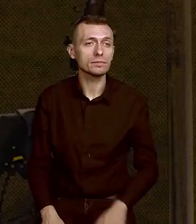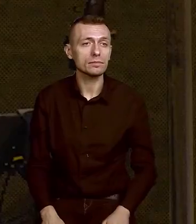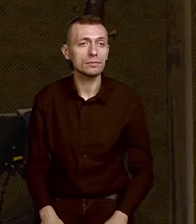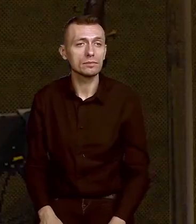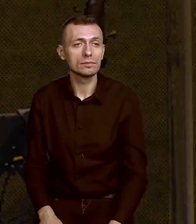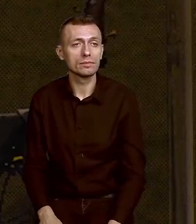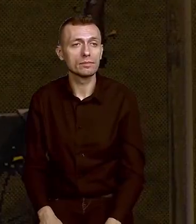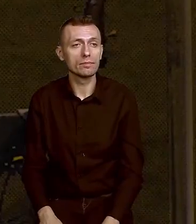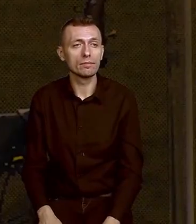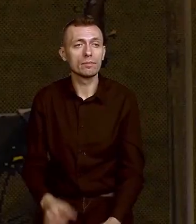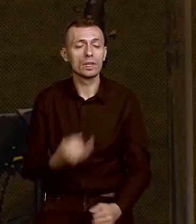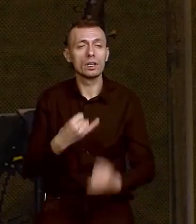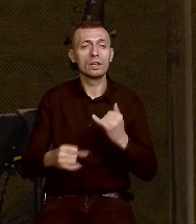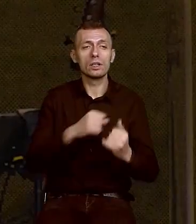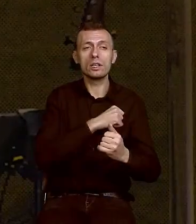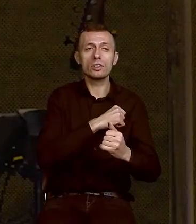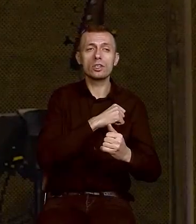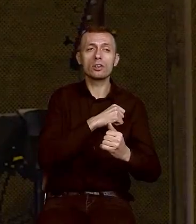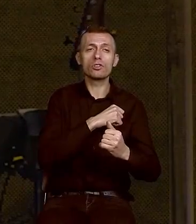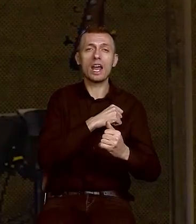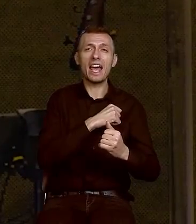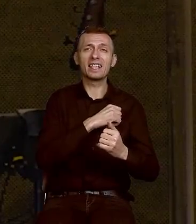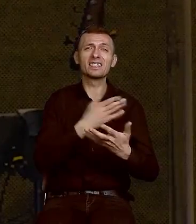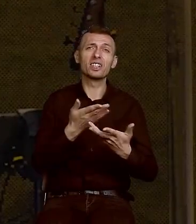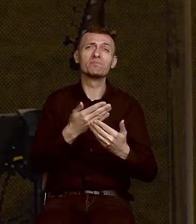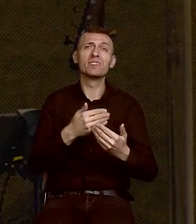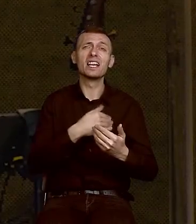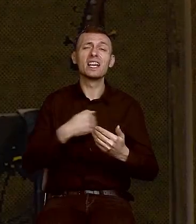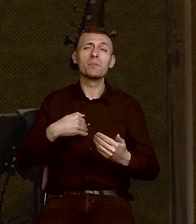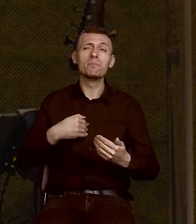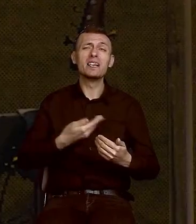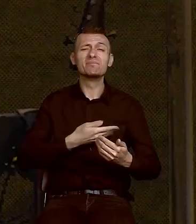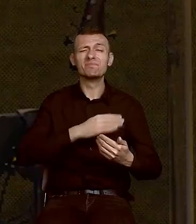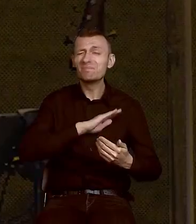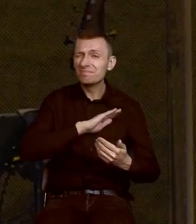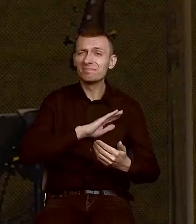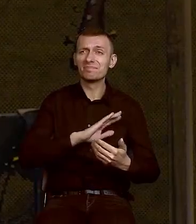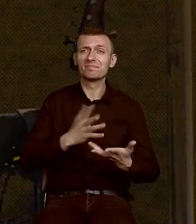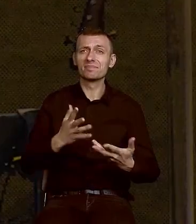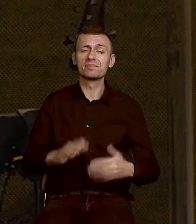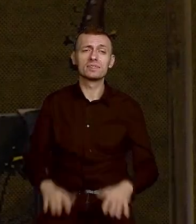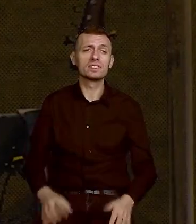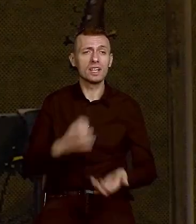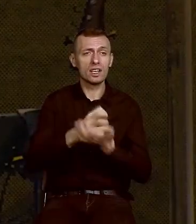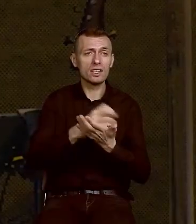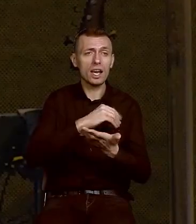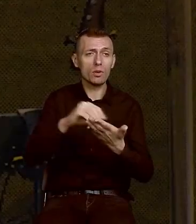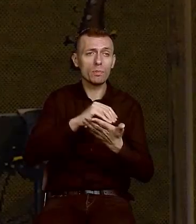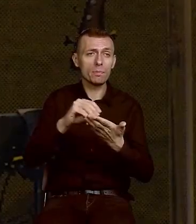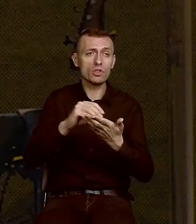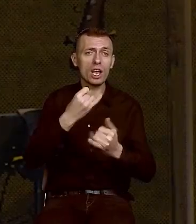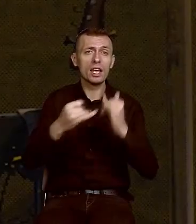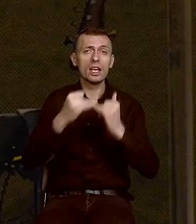Grzech zabija. To właśnie miał na myśli Jakub, mówiąc, że grzech rodzi śmierć. Grzech nas